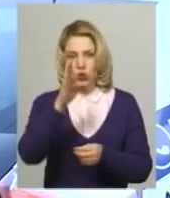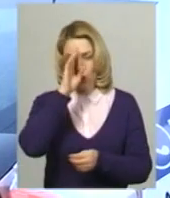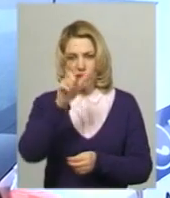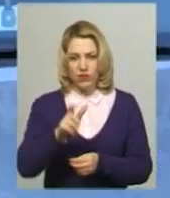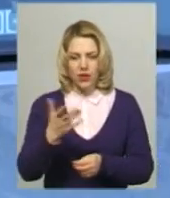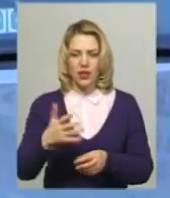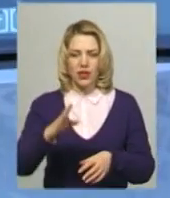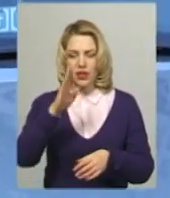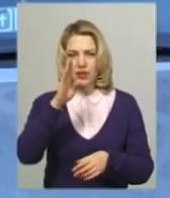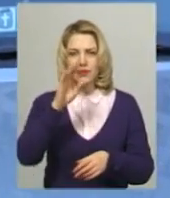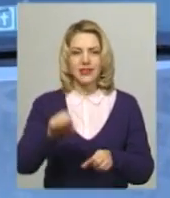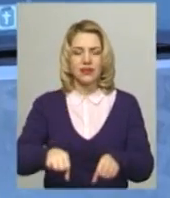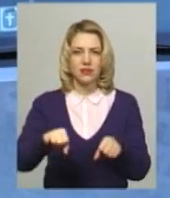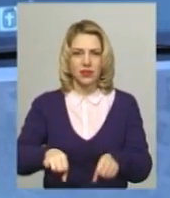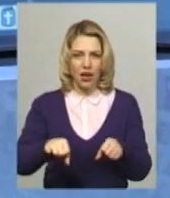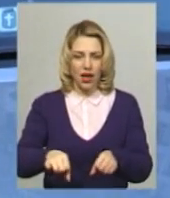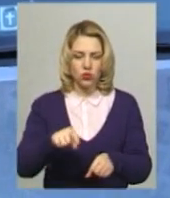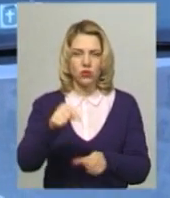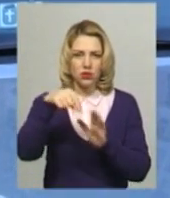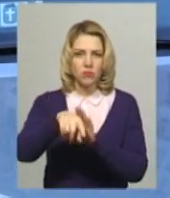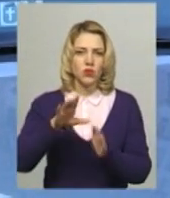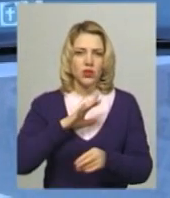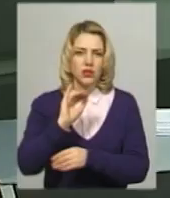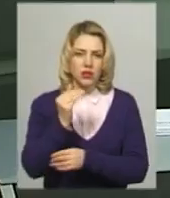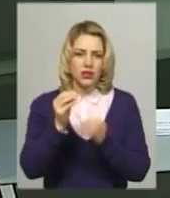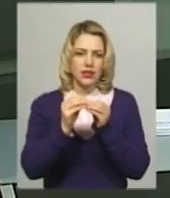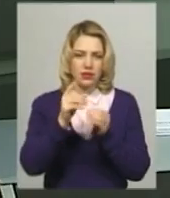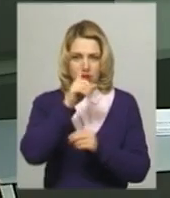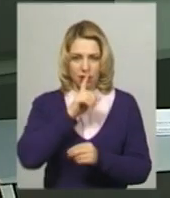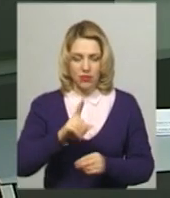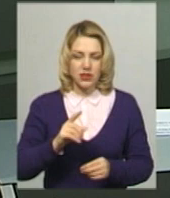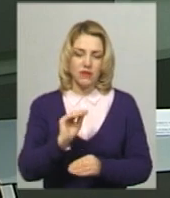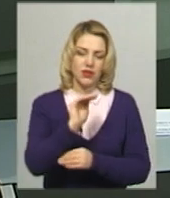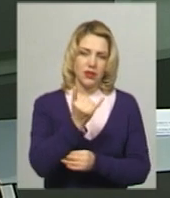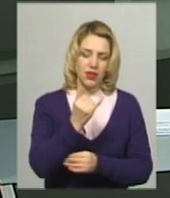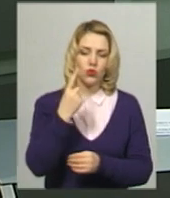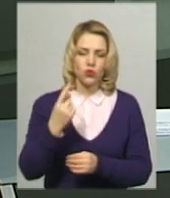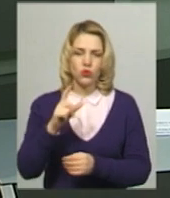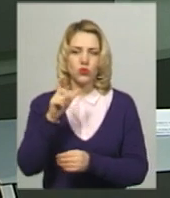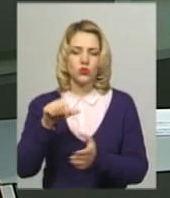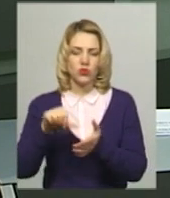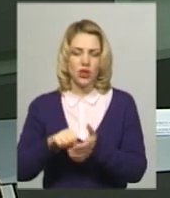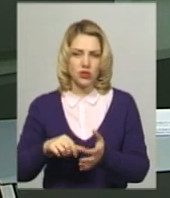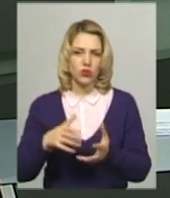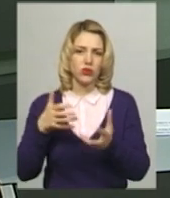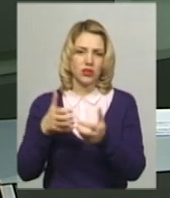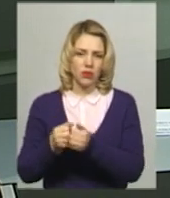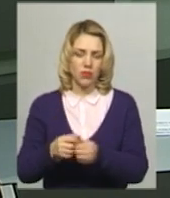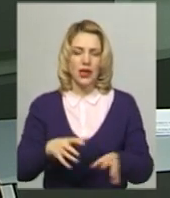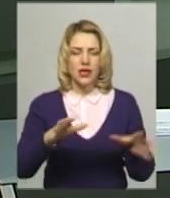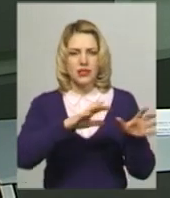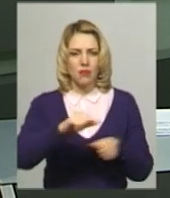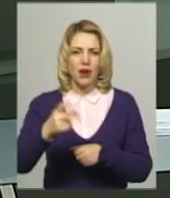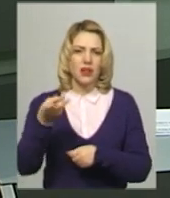на пішохідному переході. За інформацією, яка нам відома на цю годину, дитину та одного з учасників ДТП забрали дві карети